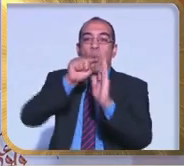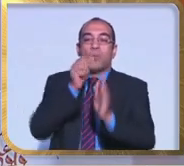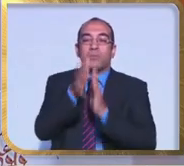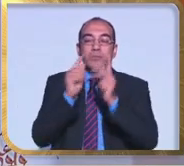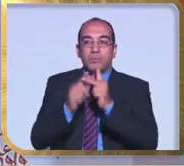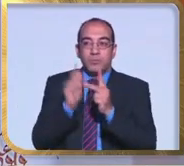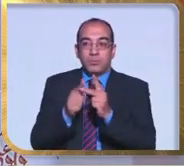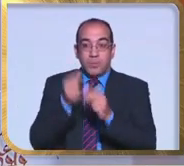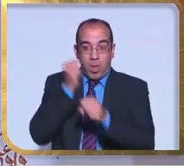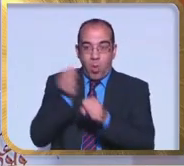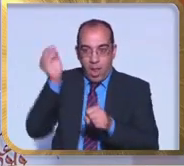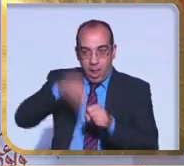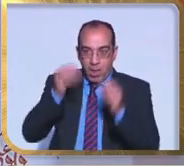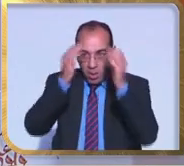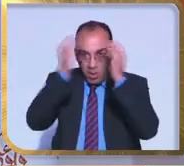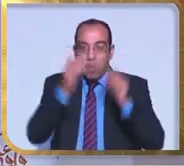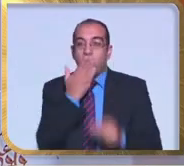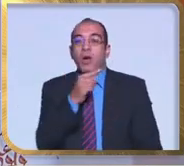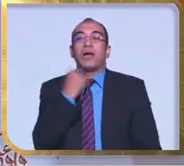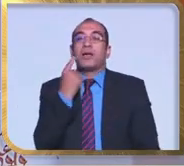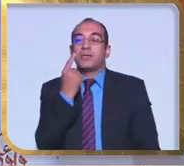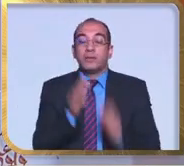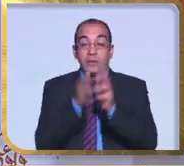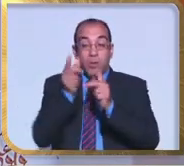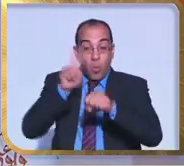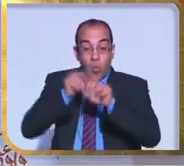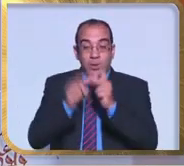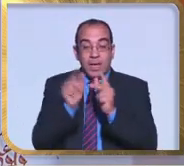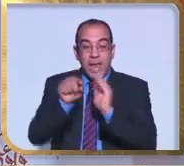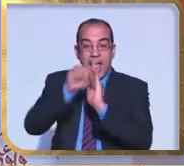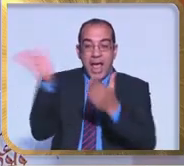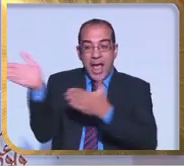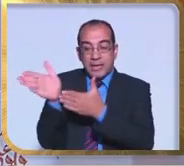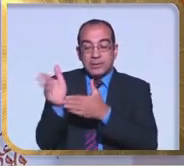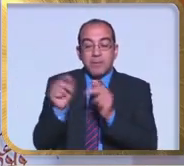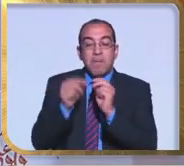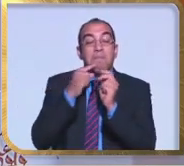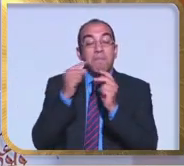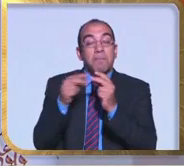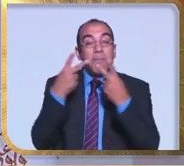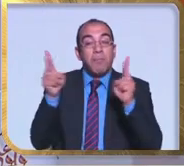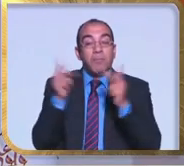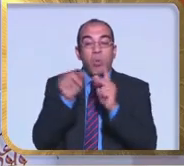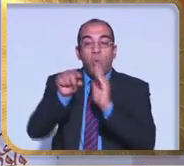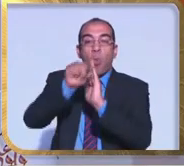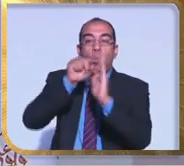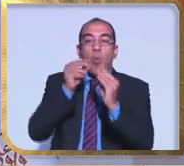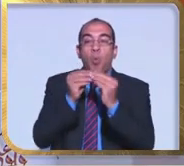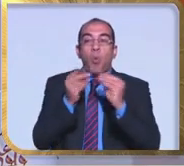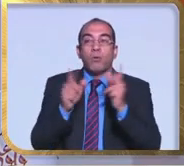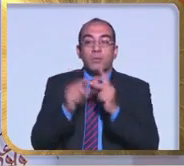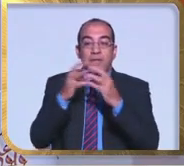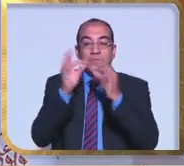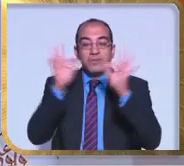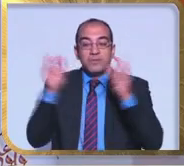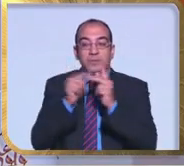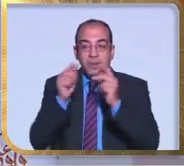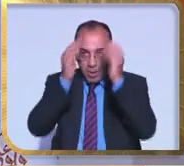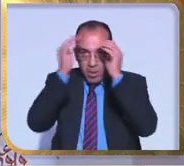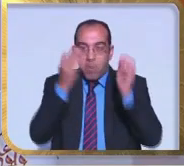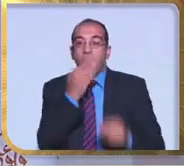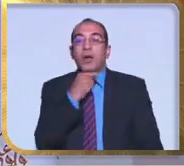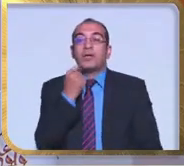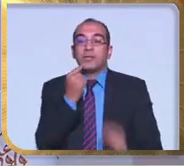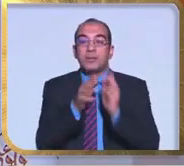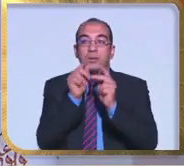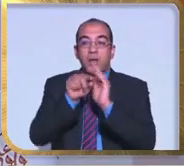اللي بيضعه الإمام البخاري لكل حديث في كل باب، والعنوان ده هو بيستنبطه الإمام البخاري